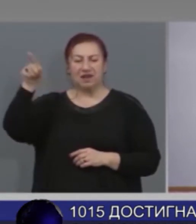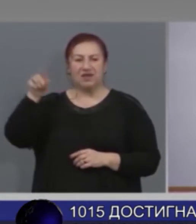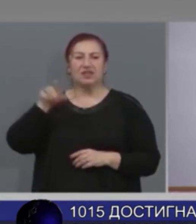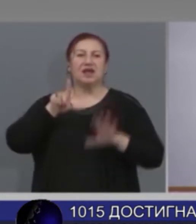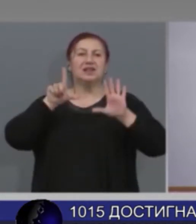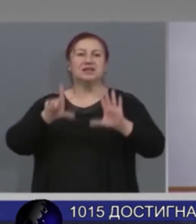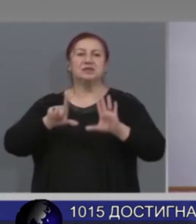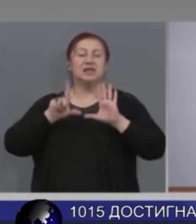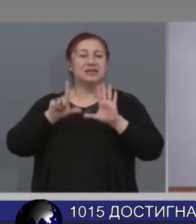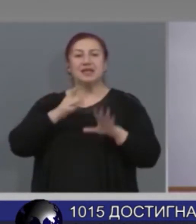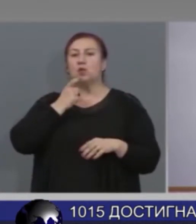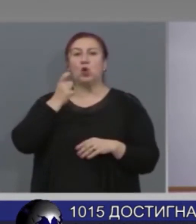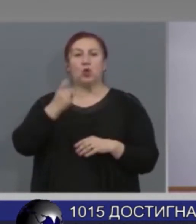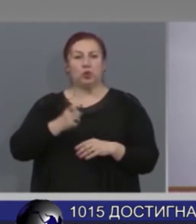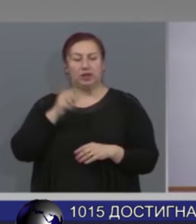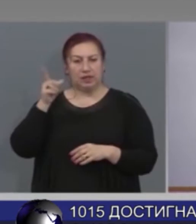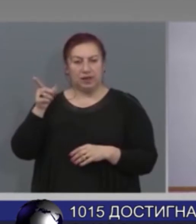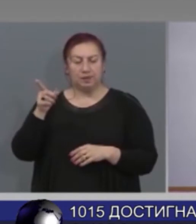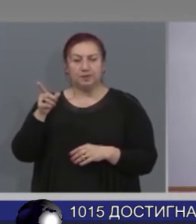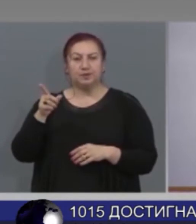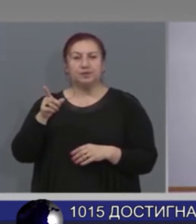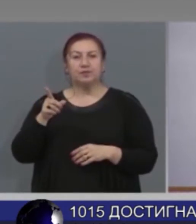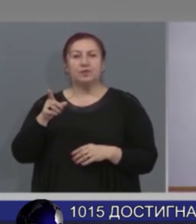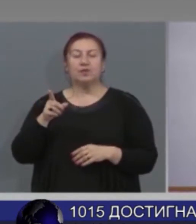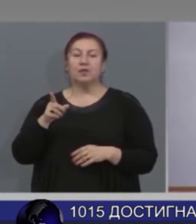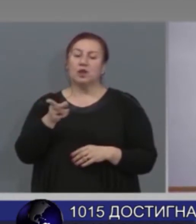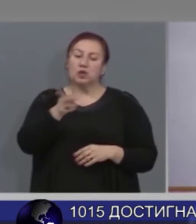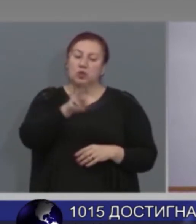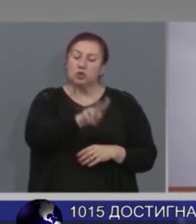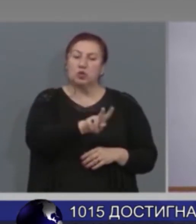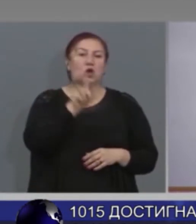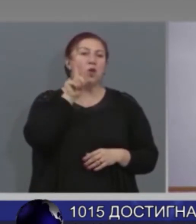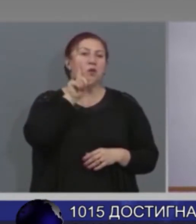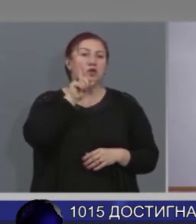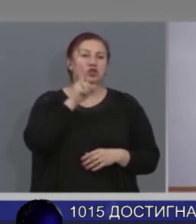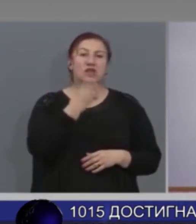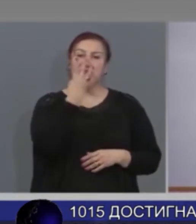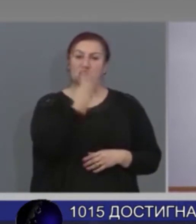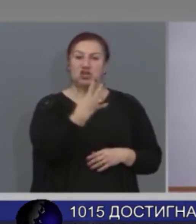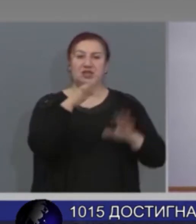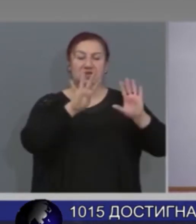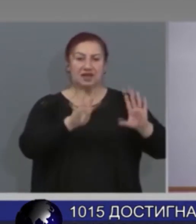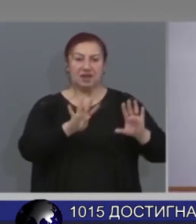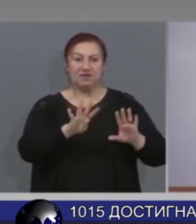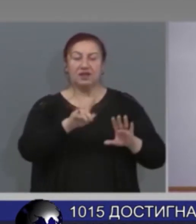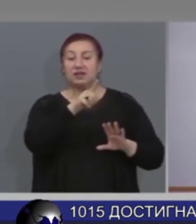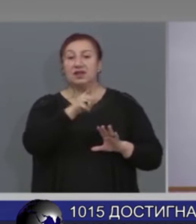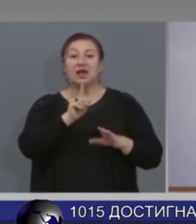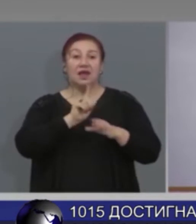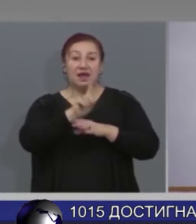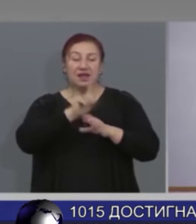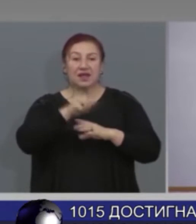и 49 годишен мъж, който след 11 дена